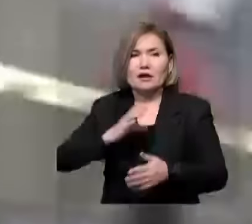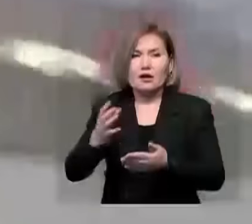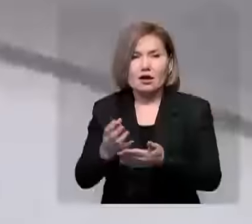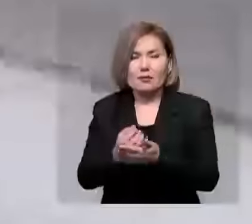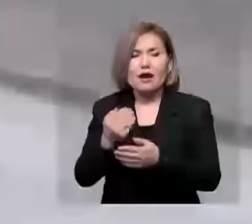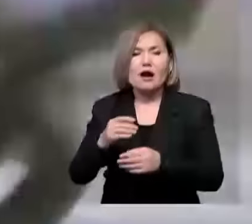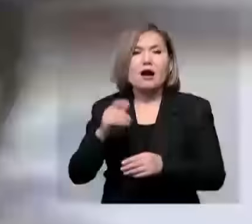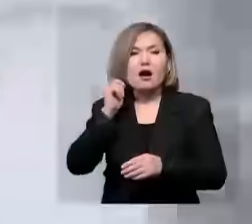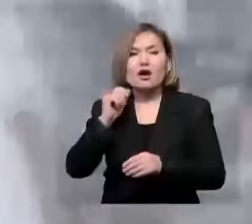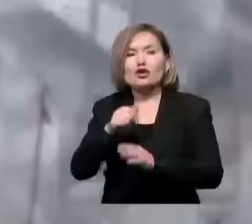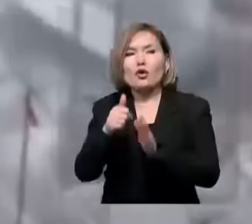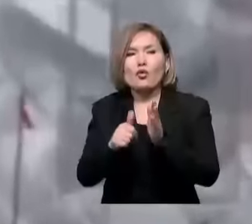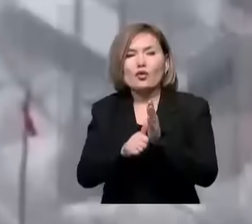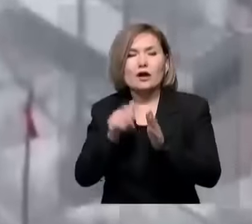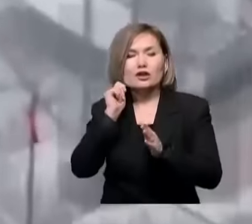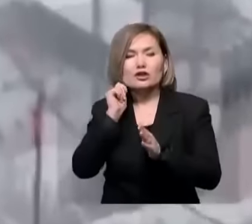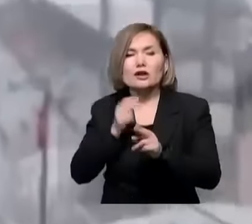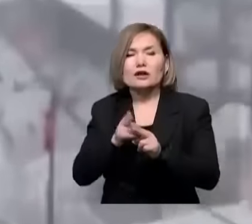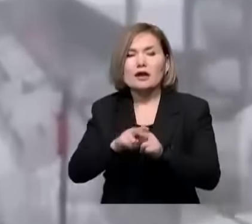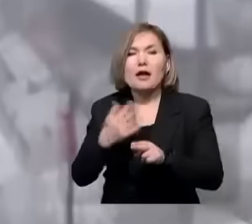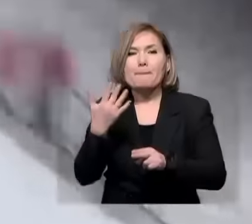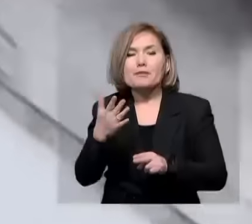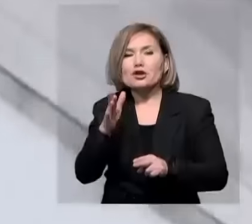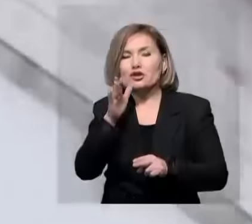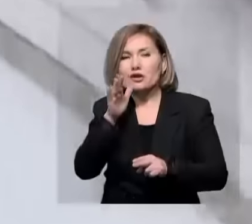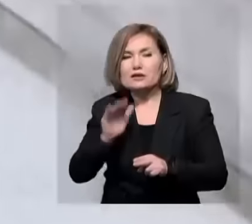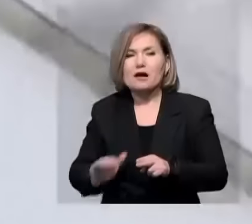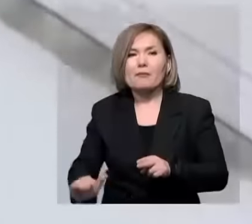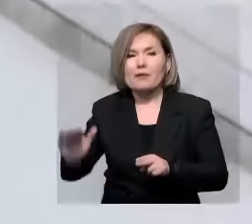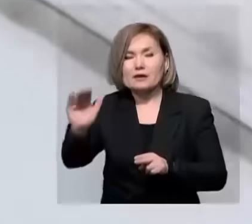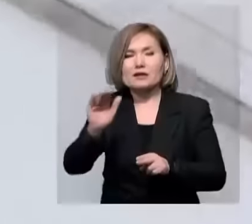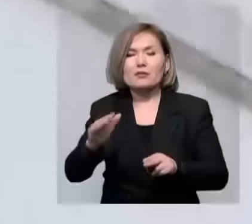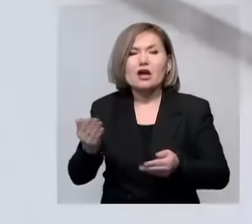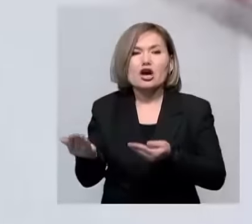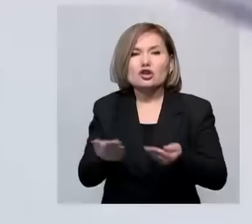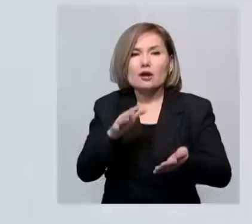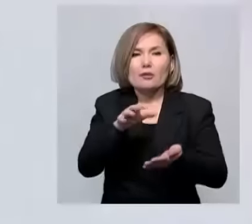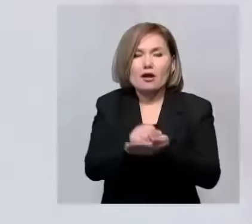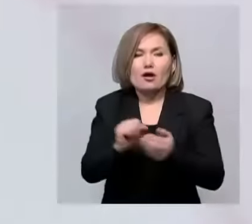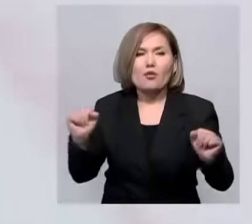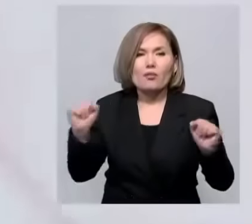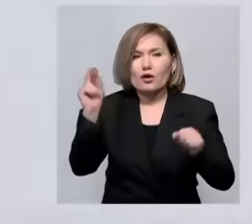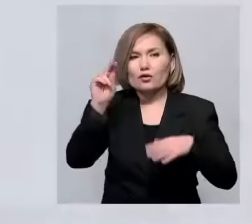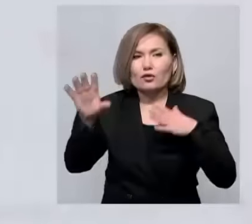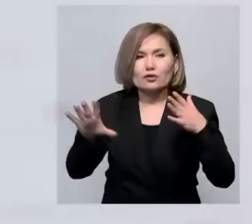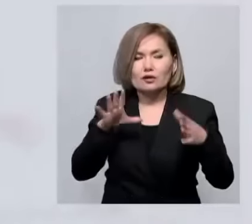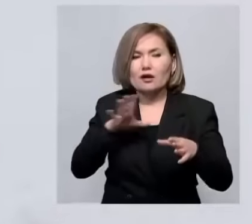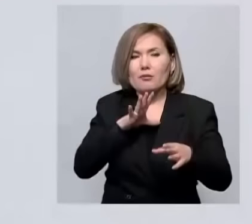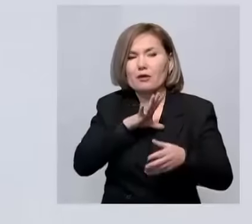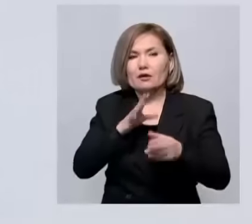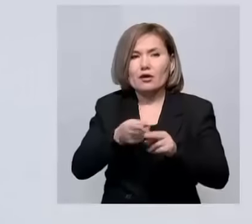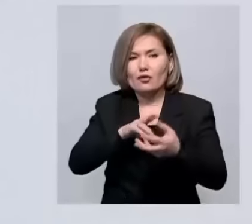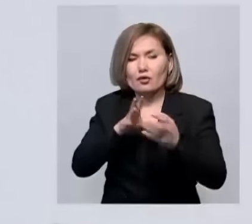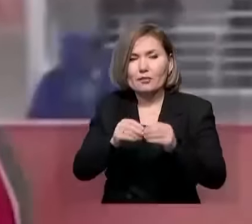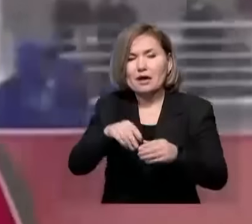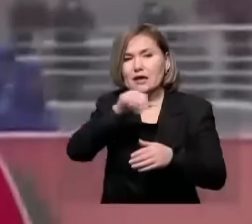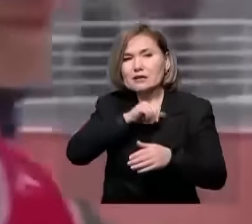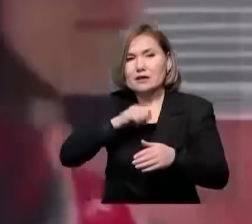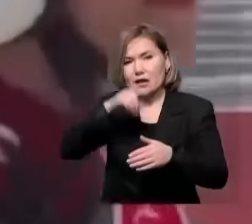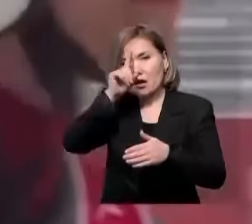16-да 5 жасынан шаңғы спортымен айналысады. Олимпиада чемпионының айтуынша, жетістікке жету үшін өзіне